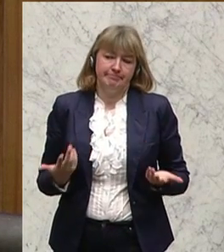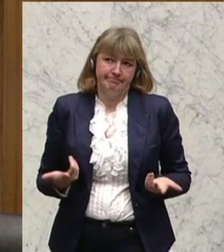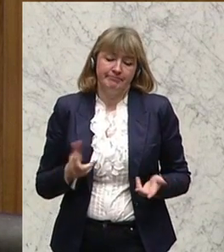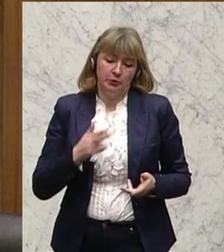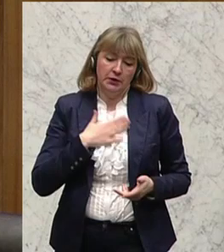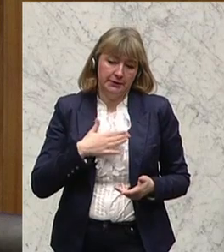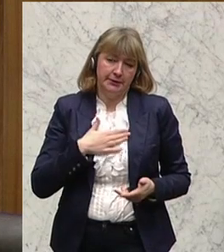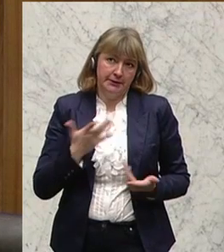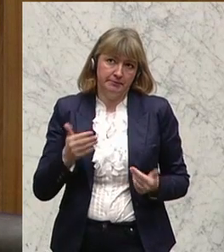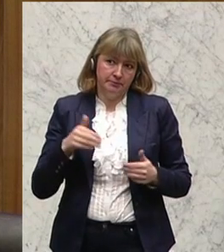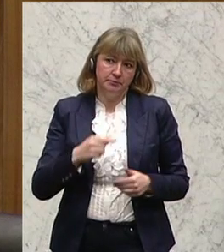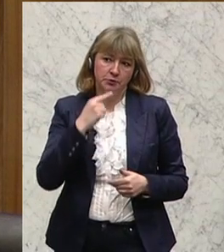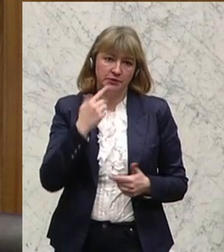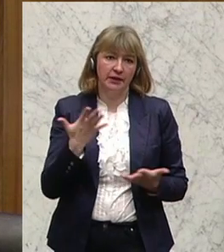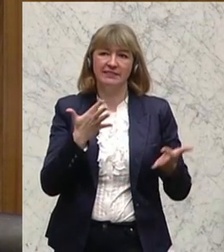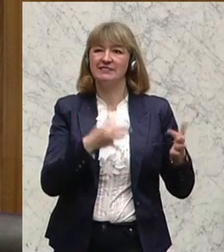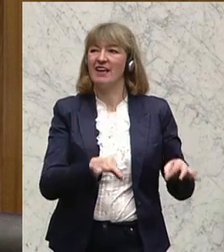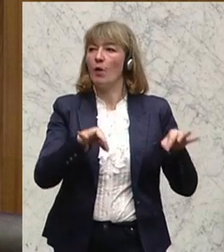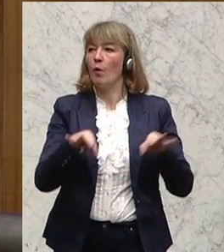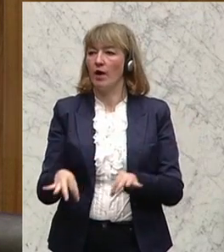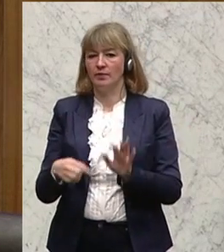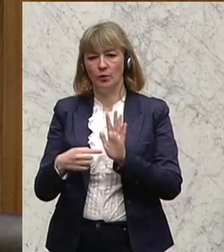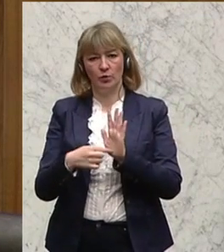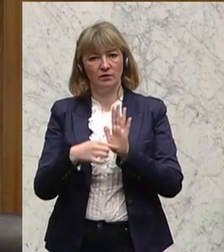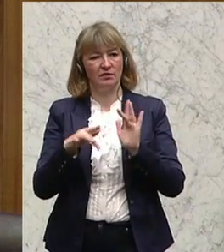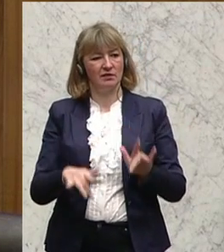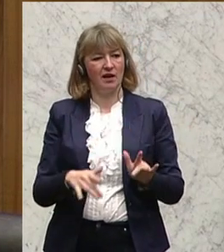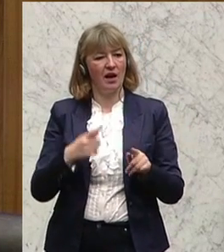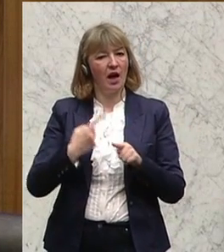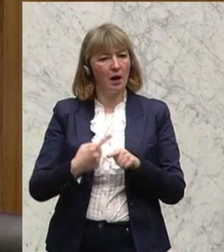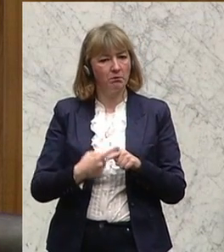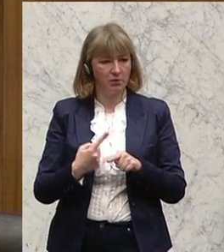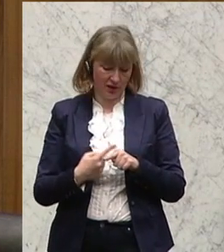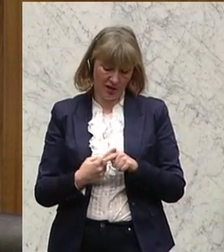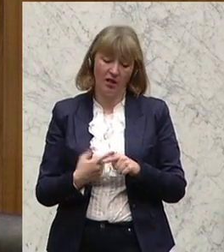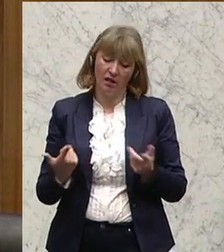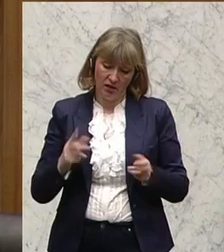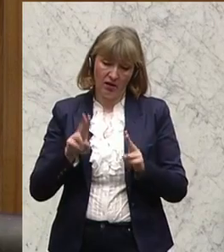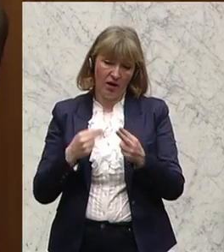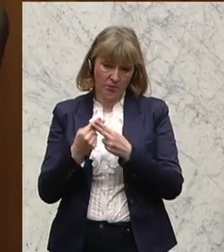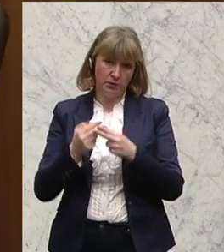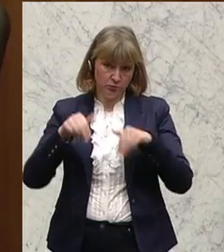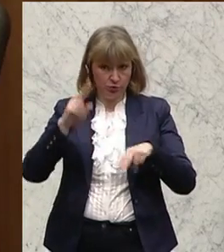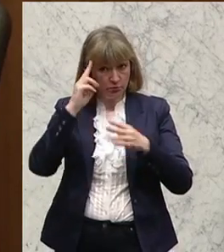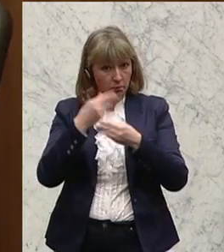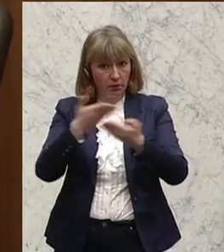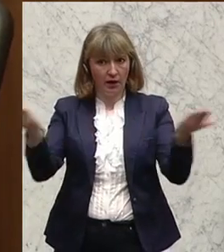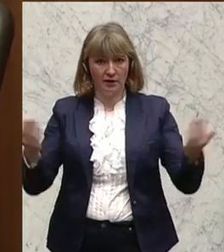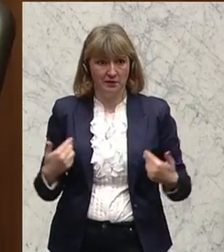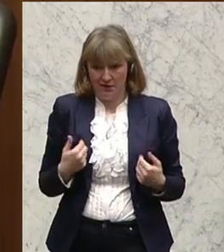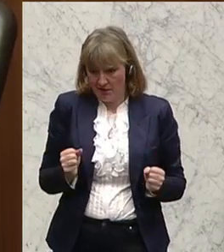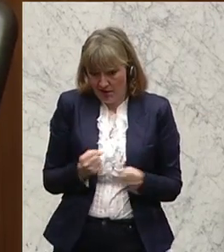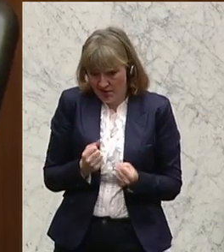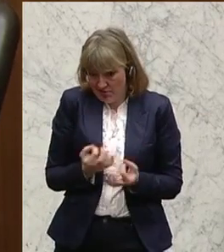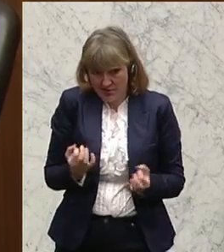spielen, dass ich rein deklaratorisch mit Verordnung, jetzt in Kraft mit 1. April, die Valorisierung bekannt geben muss. Ich habe keinen